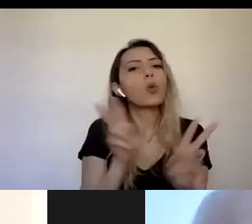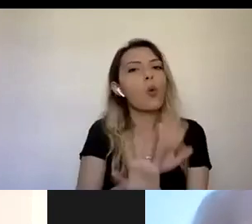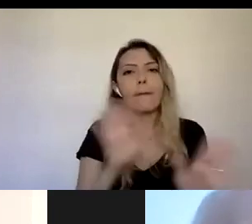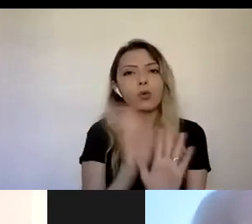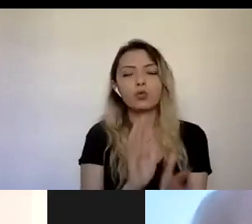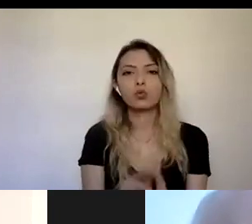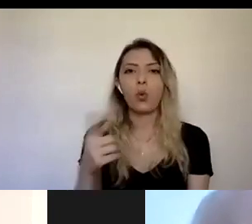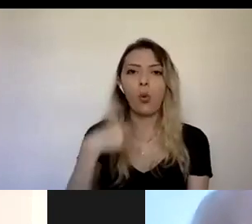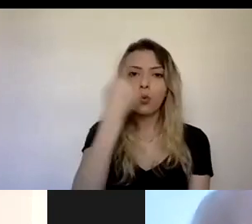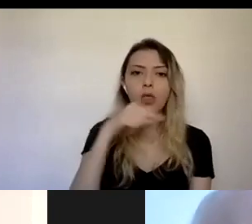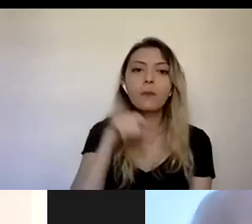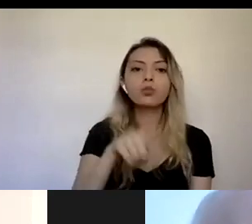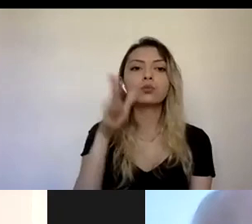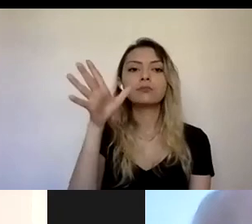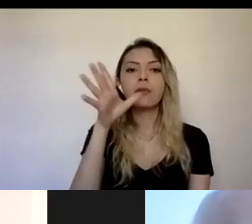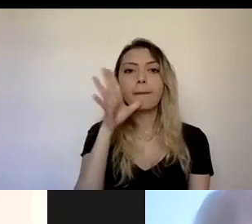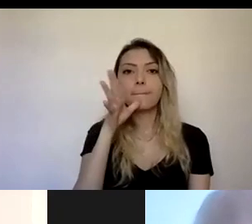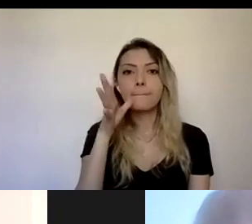Aslında bu bilgiler hani